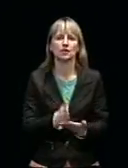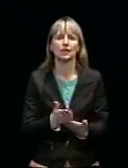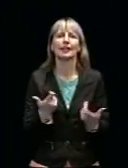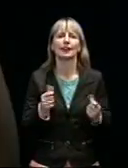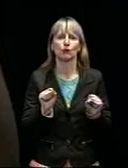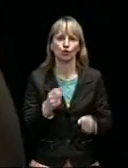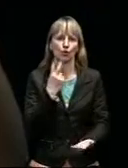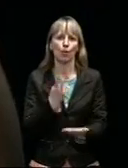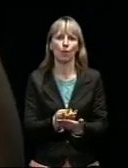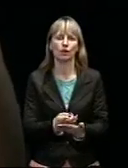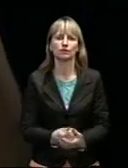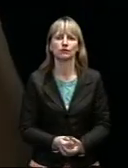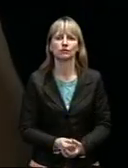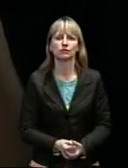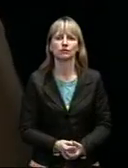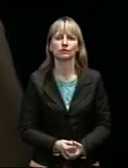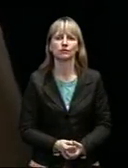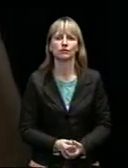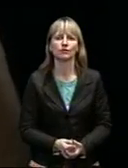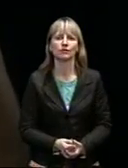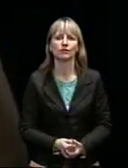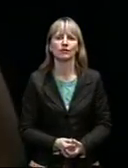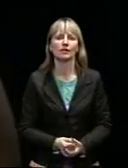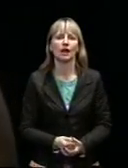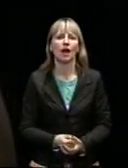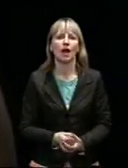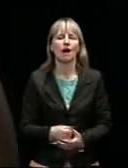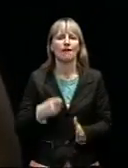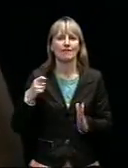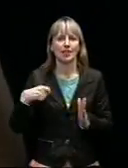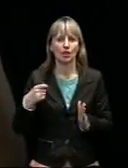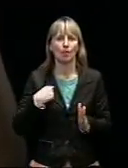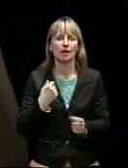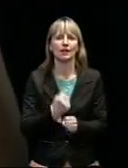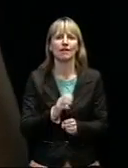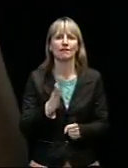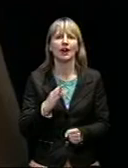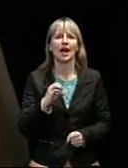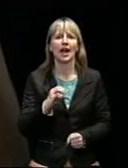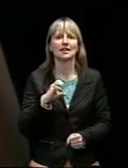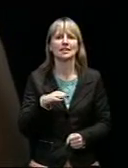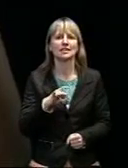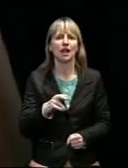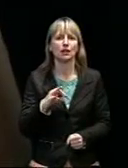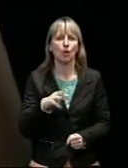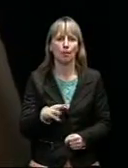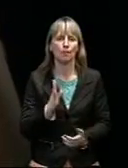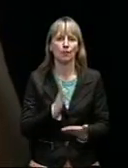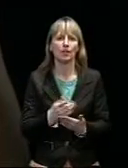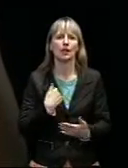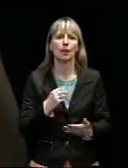побачити? А от якраз кліпи в естрадному стилі. Тому що так сложилось, що я теж пишу